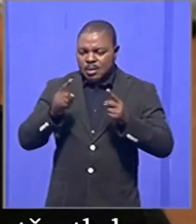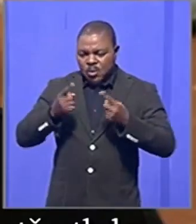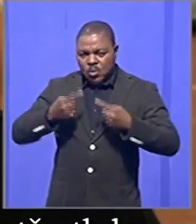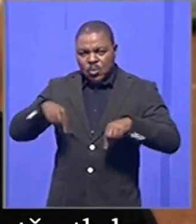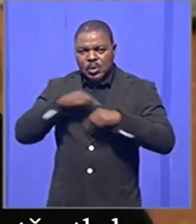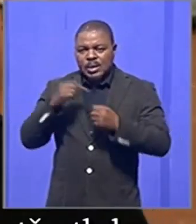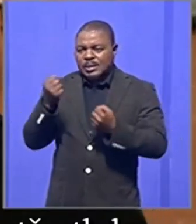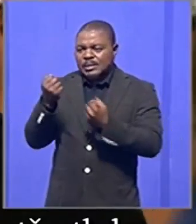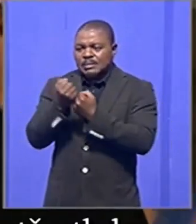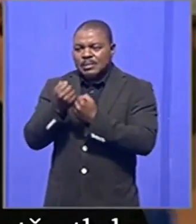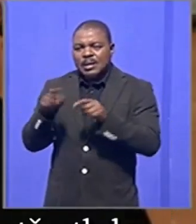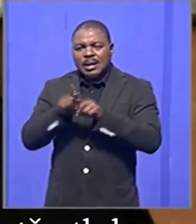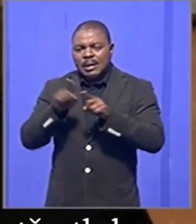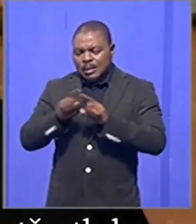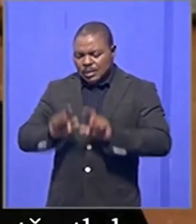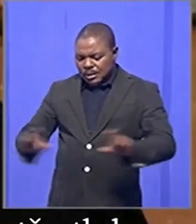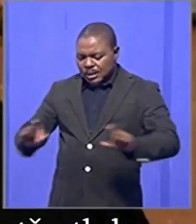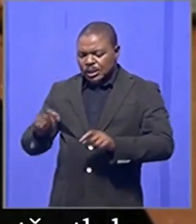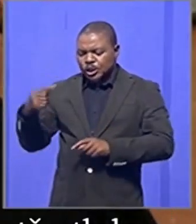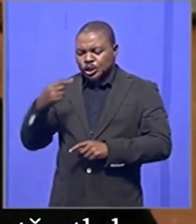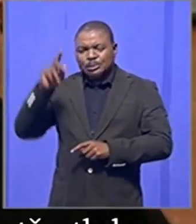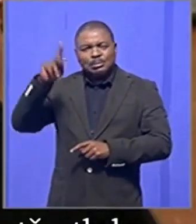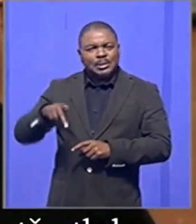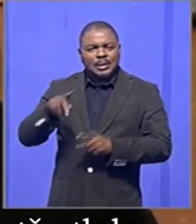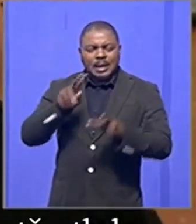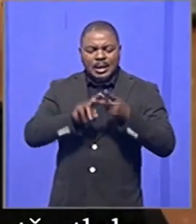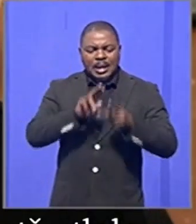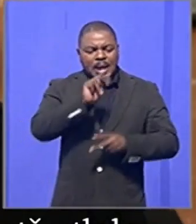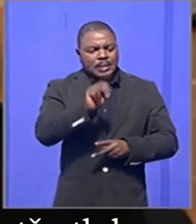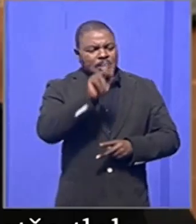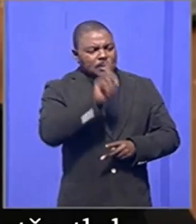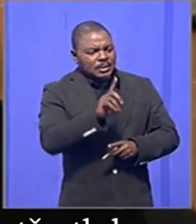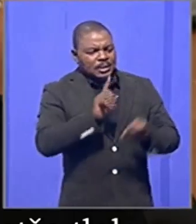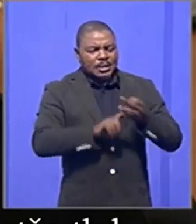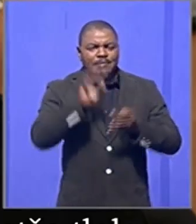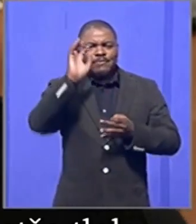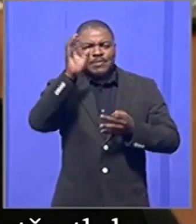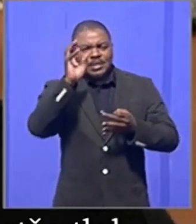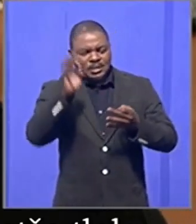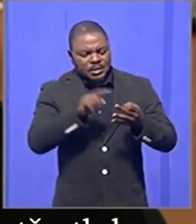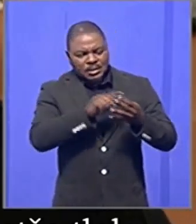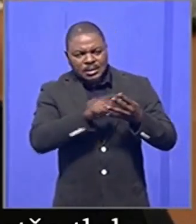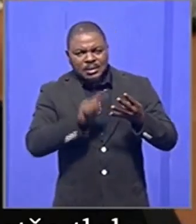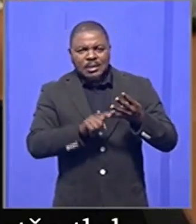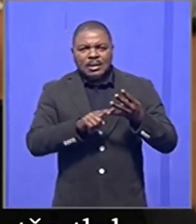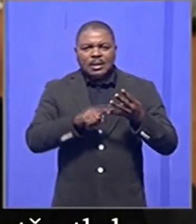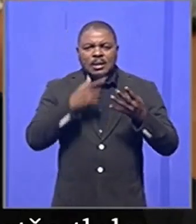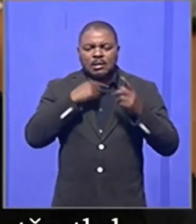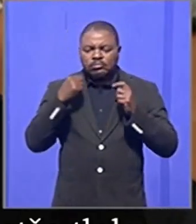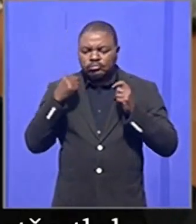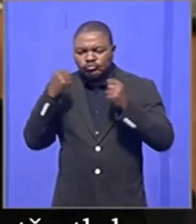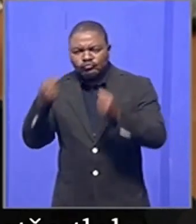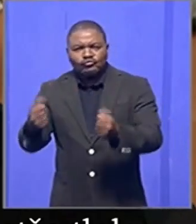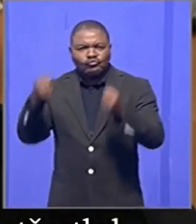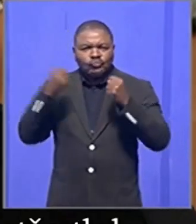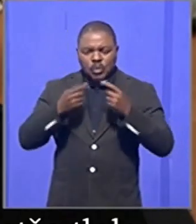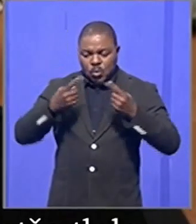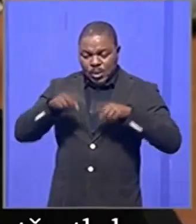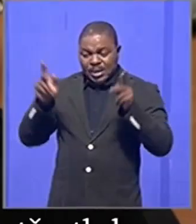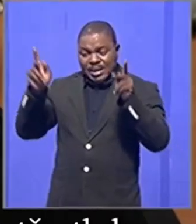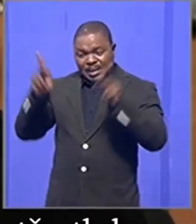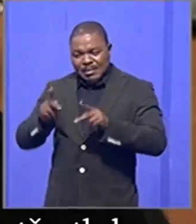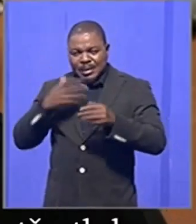GP registrations ka ND registration Free State di a re di carrier batho ba rona bana ba Kimberley ra le